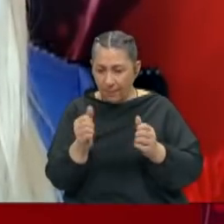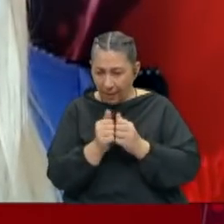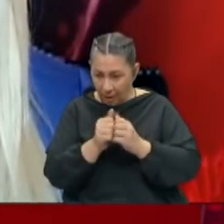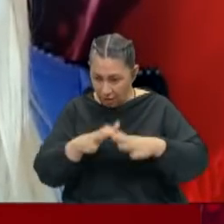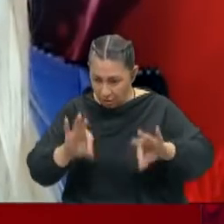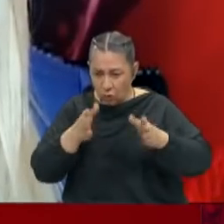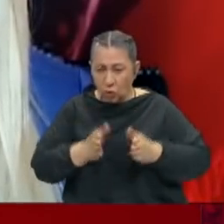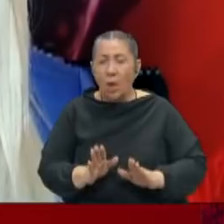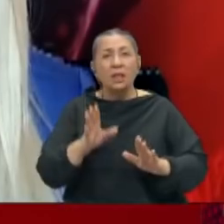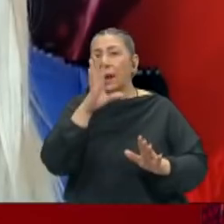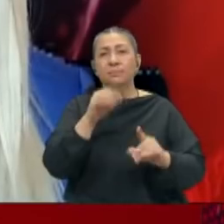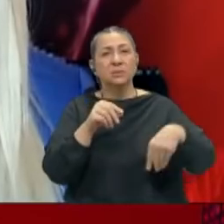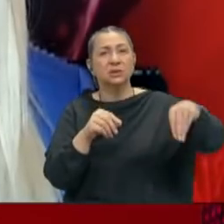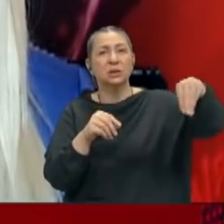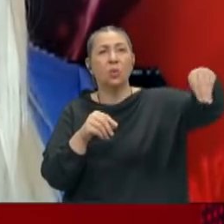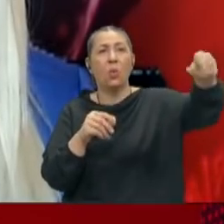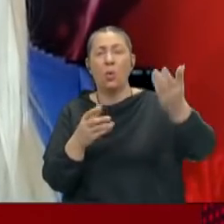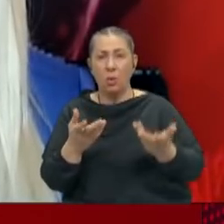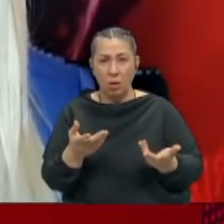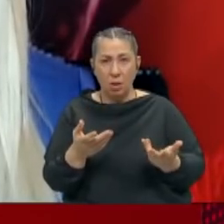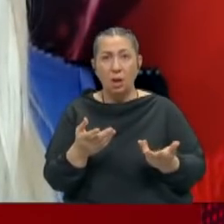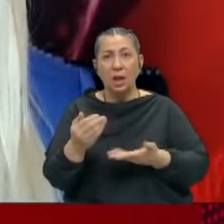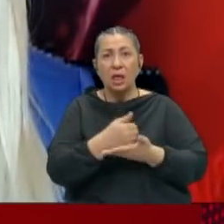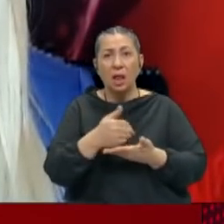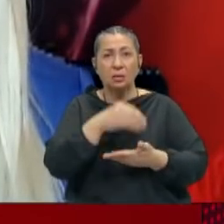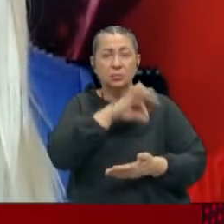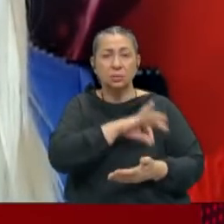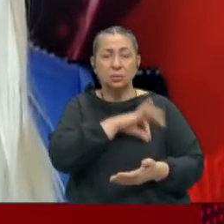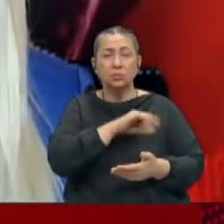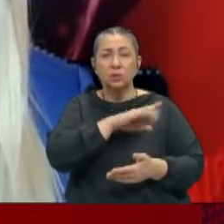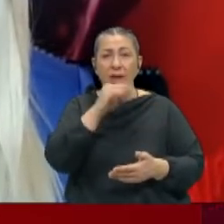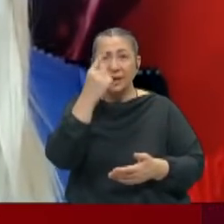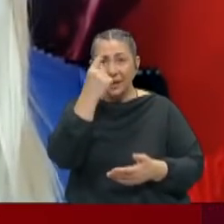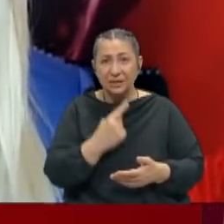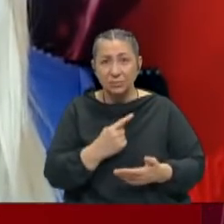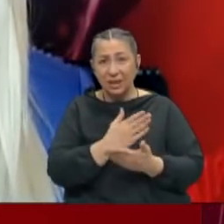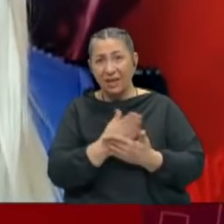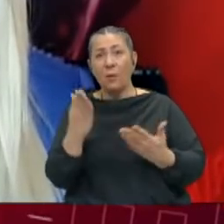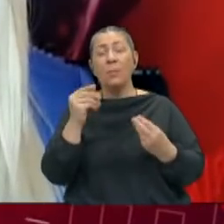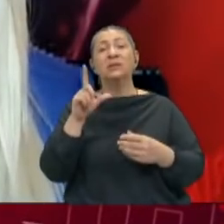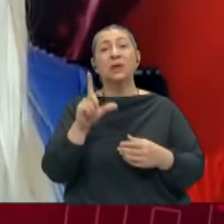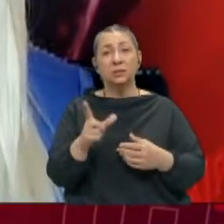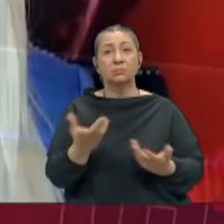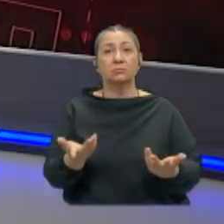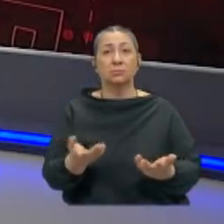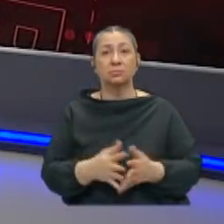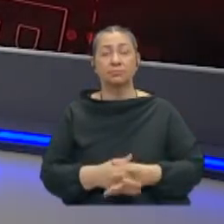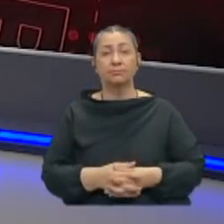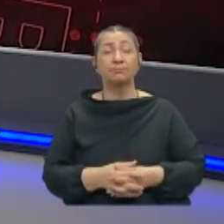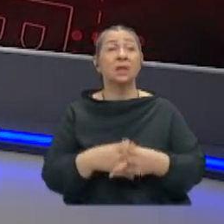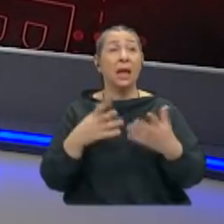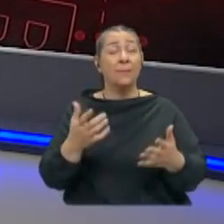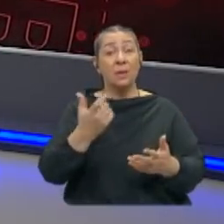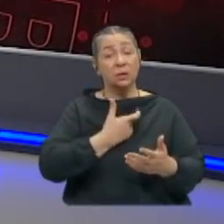çiftleştirip doğan yavruların üzerinden pet shoplara satarak gelir elde ediyorlar. Bunların tamamının resmi şekilde ilerlemesi gerekiyor.